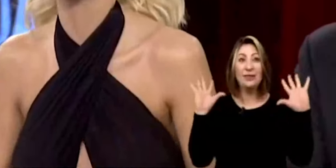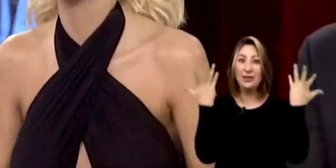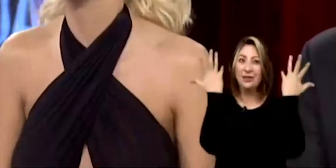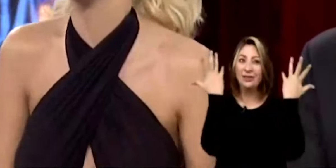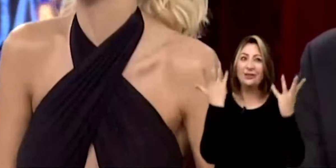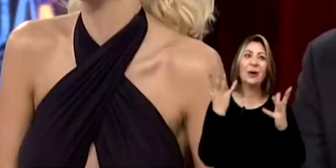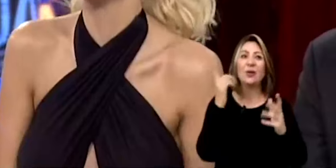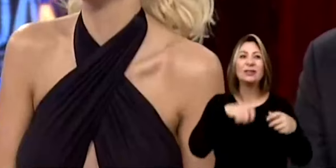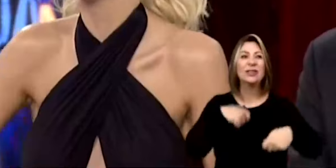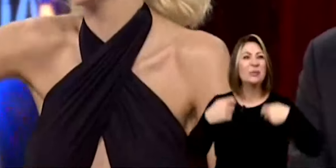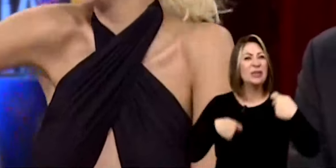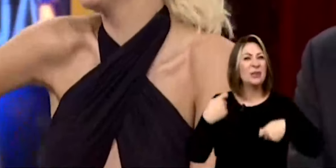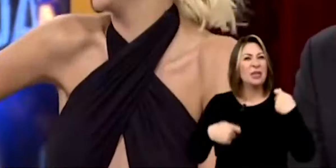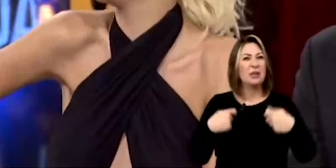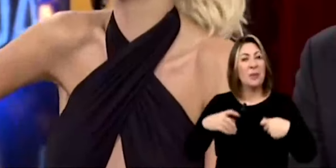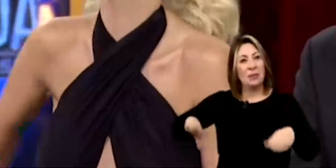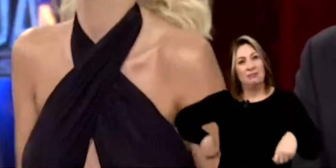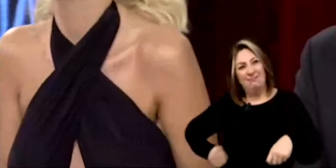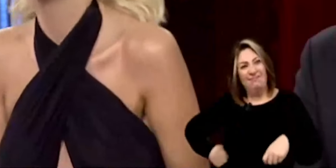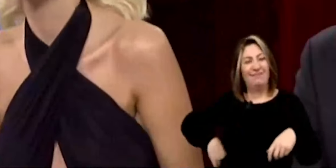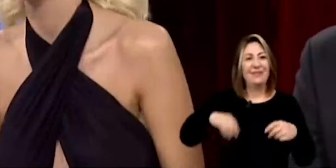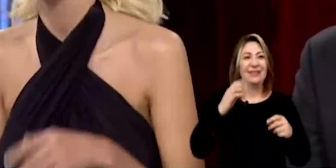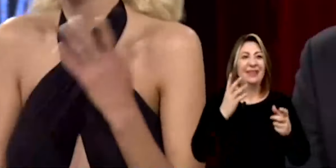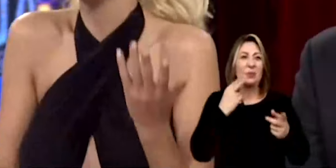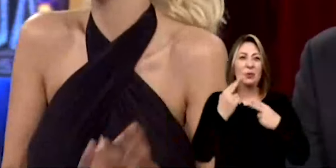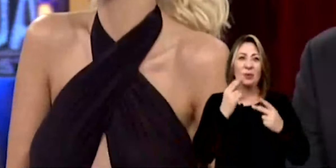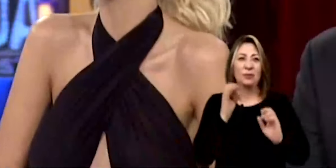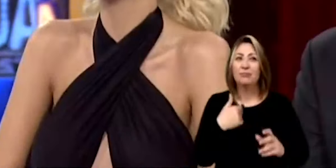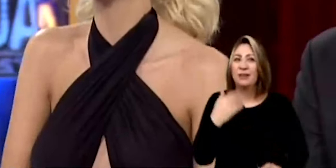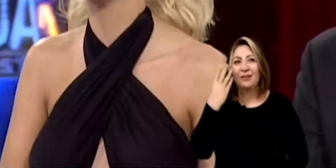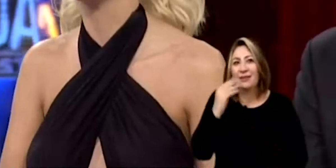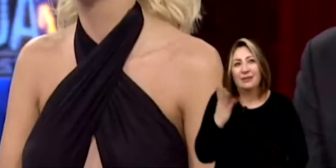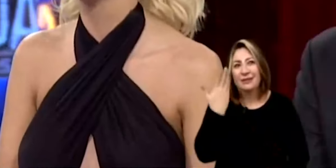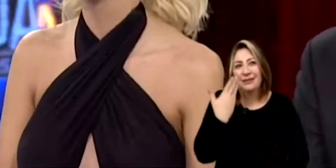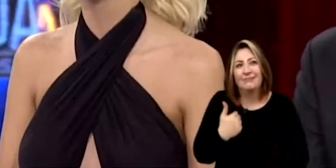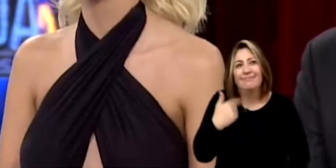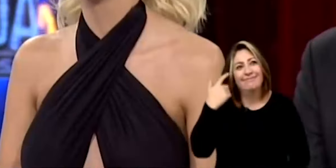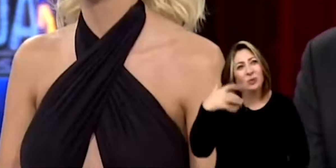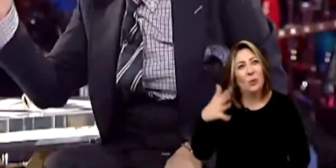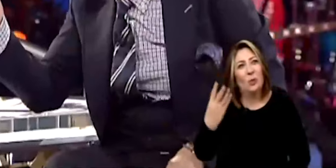çıldırınca artık böyle saçma sapan bir şey elime belime falan koymuşum. Ben de anlamadım izleyince.